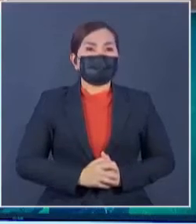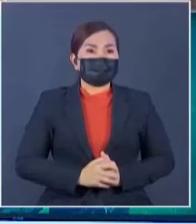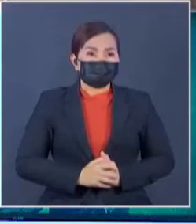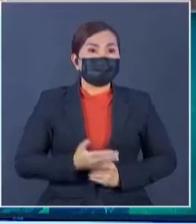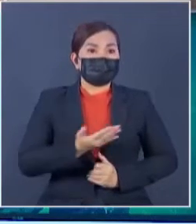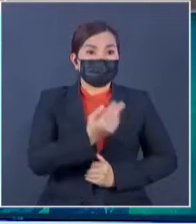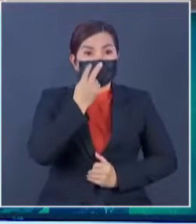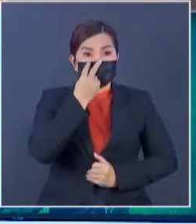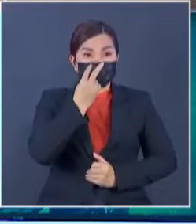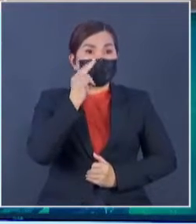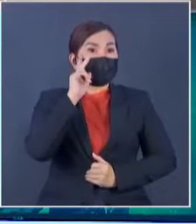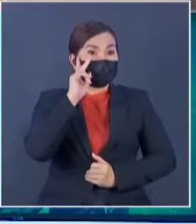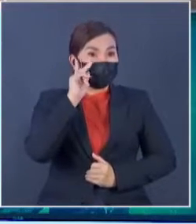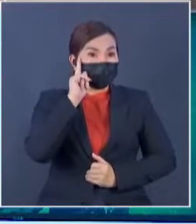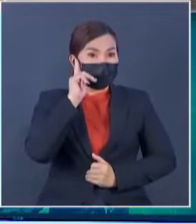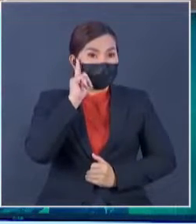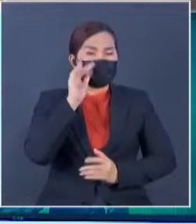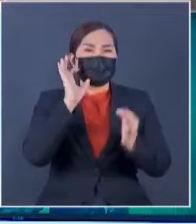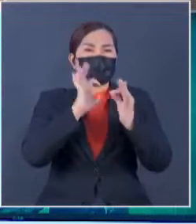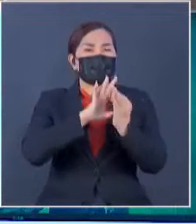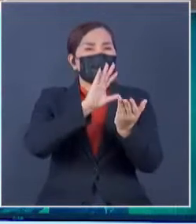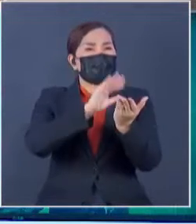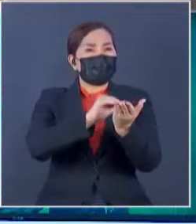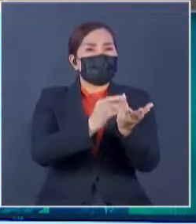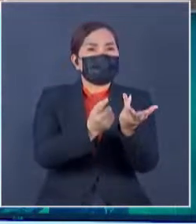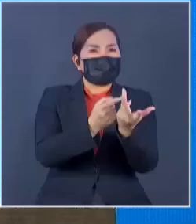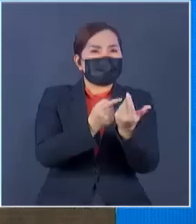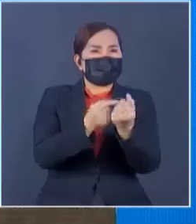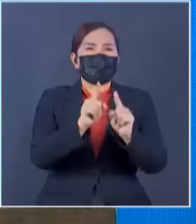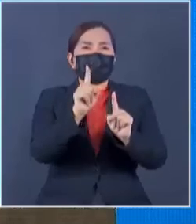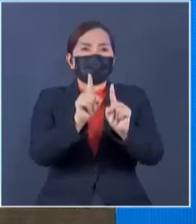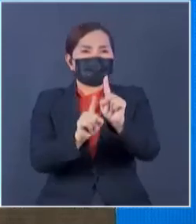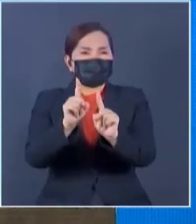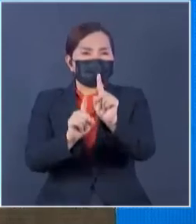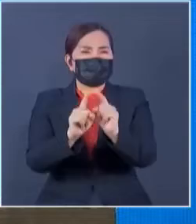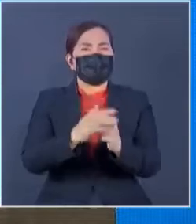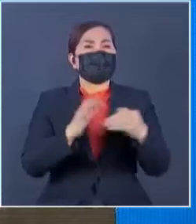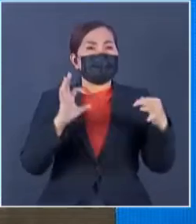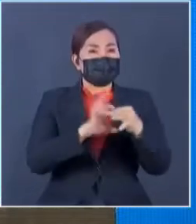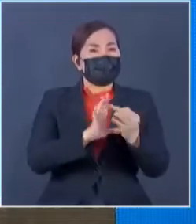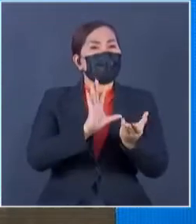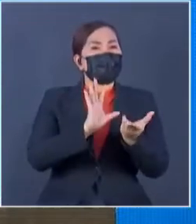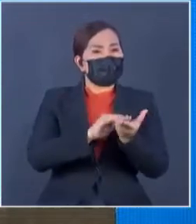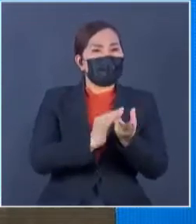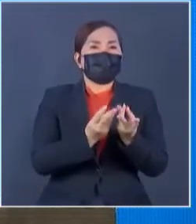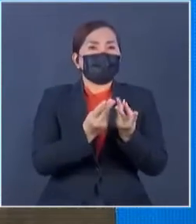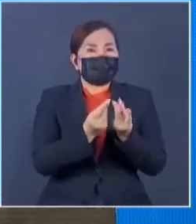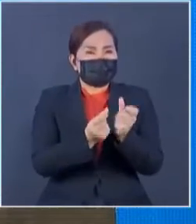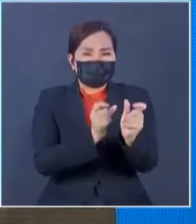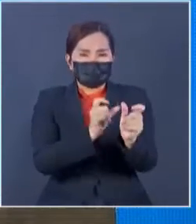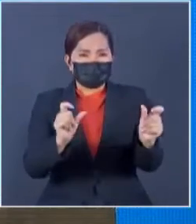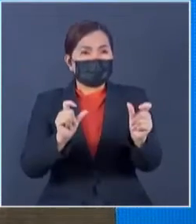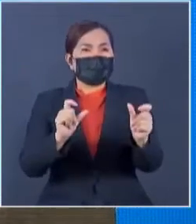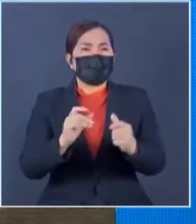ุณผู้ชมครับพาคุณผู้ชมไปดูเรื่องราวของข้อมูลสถิติต่างๆสถิติเนี่ยว่ากันด้วยเรื่องของตัวเลขเรื่องของข้อมูลการ